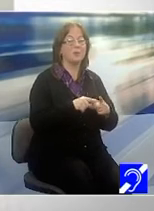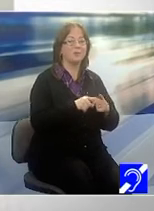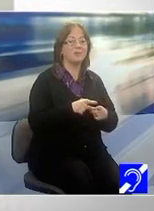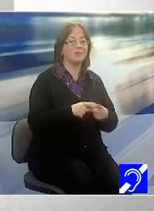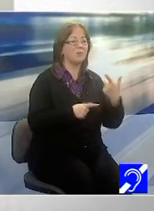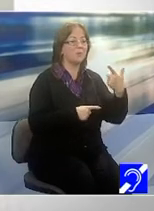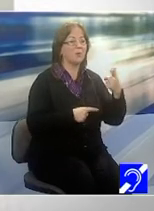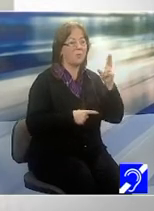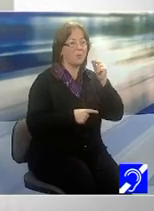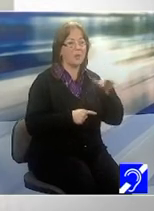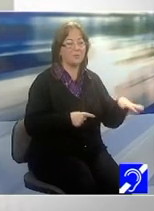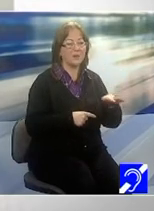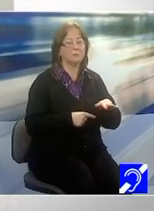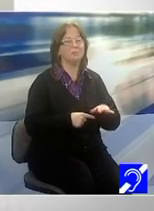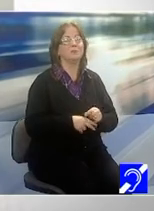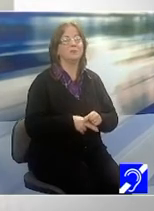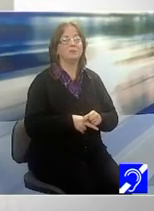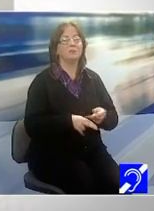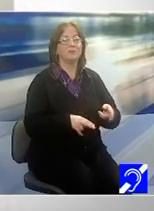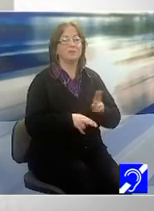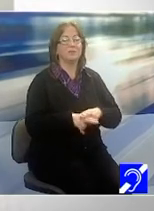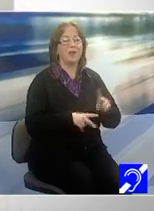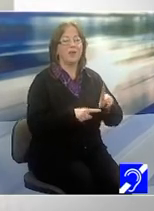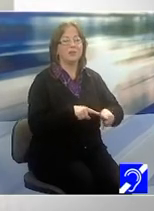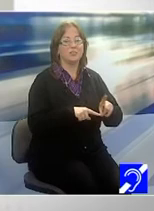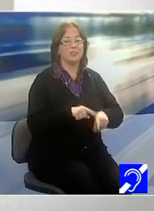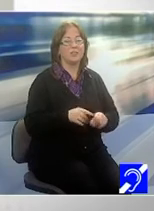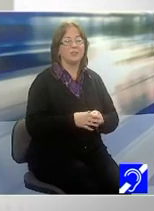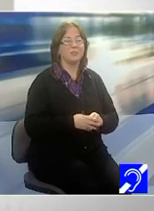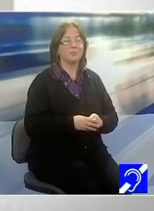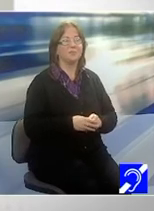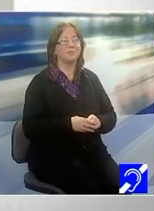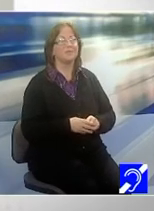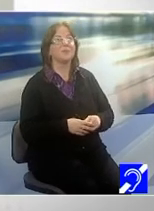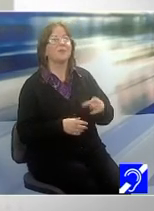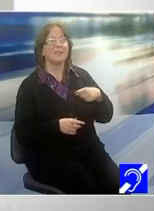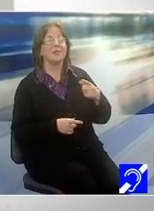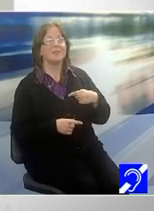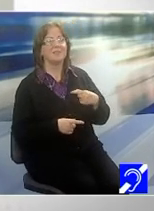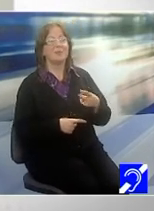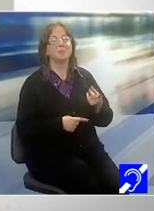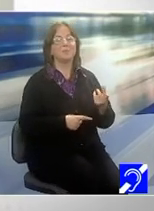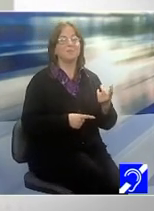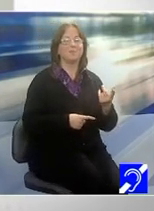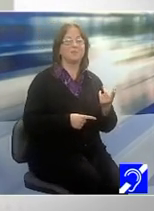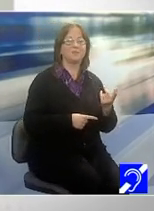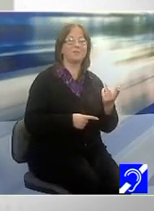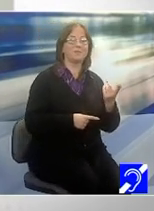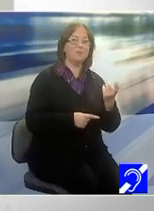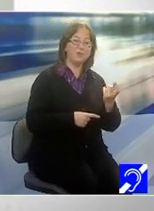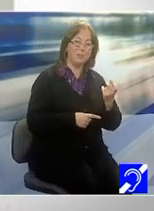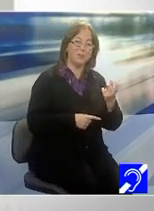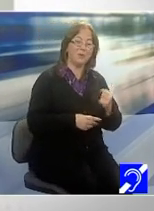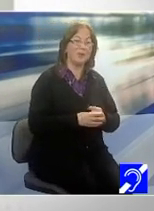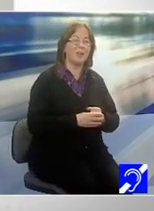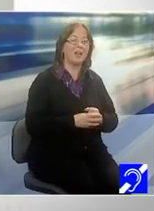restul am fost aceiași. Și este o provocare să montezi într-o variantă clasică, pentru că sunt multe montări.